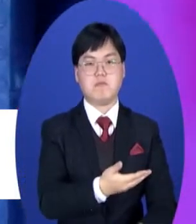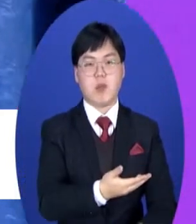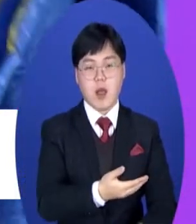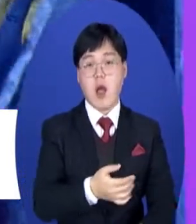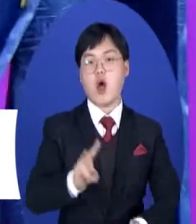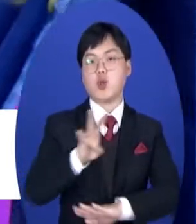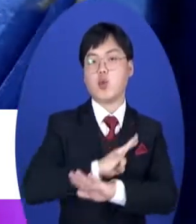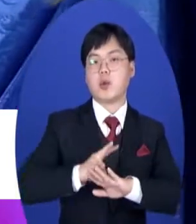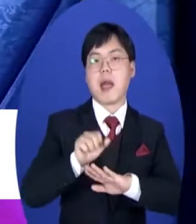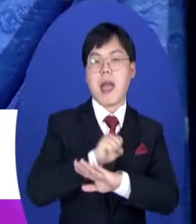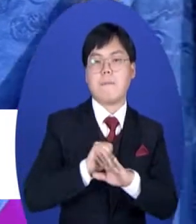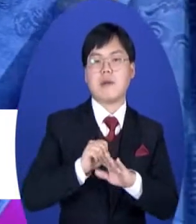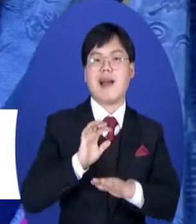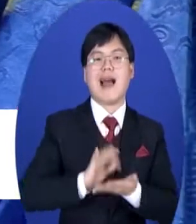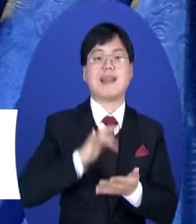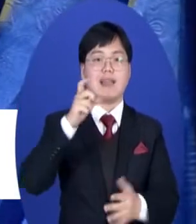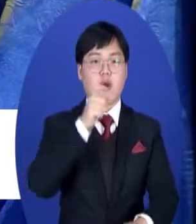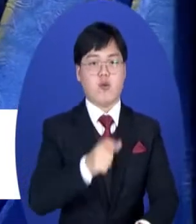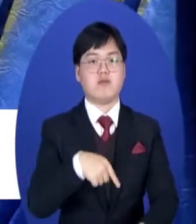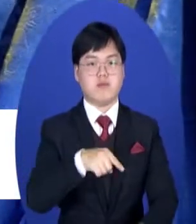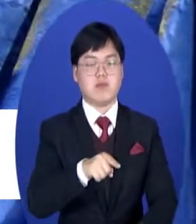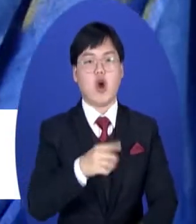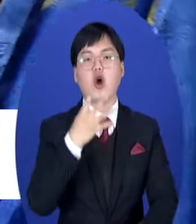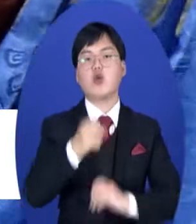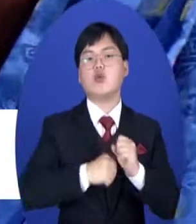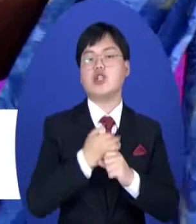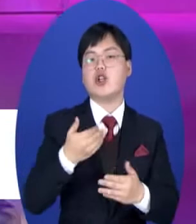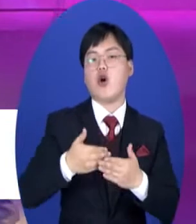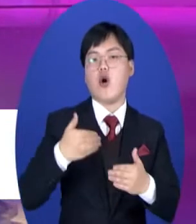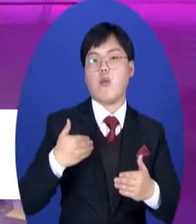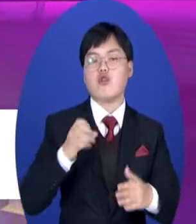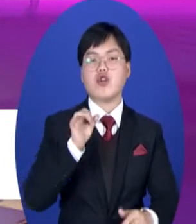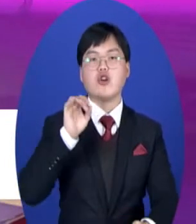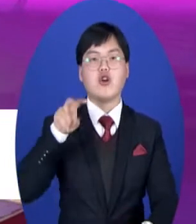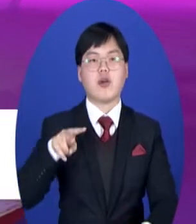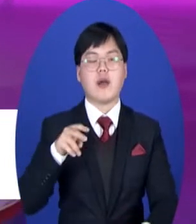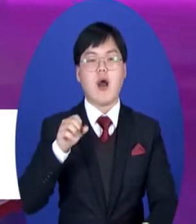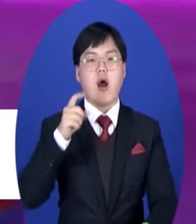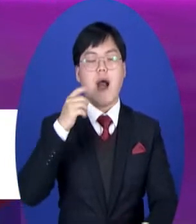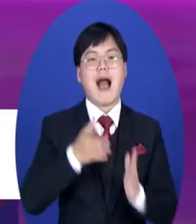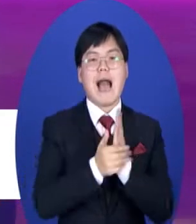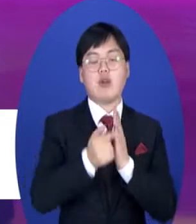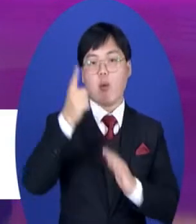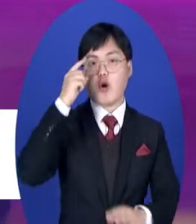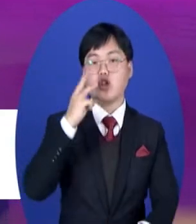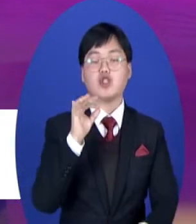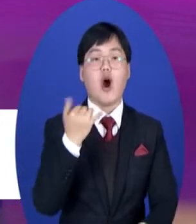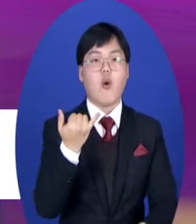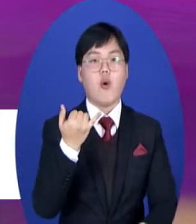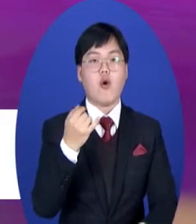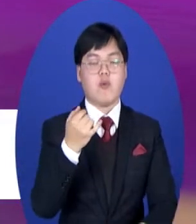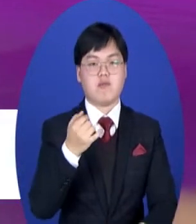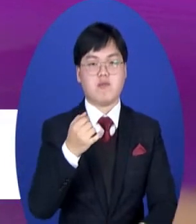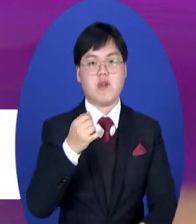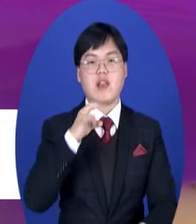Нутаг улсандаа цуутай нэгэн гэж хэлж болно. Тухайлбал 4 жилийн өмнө ерөөл магтаалын төрлөөр авяаслаг монголчууд шоунд орж олон мянган залууст